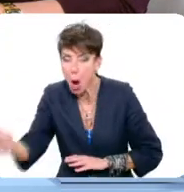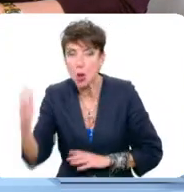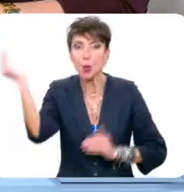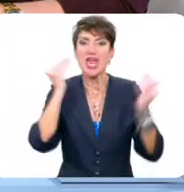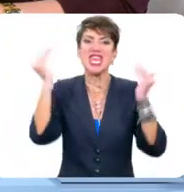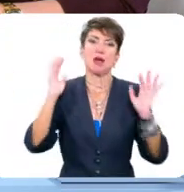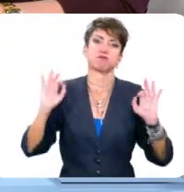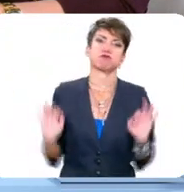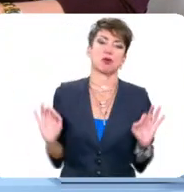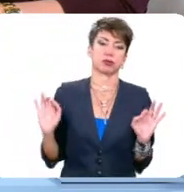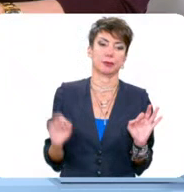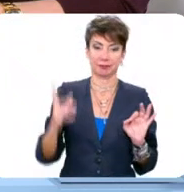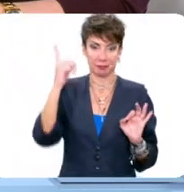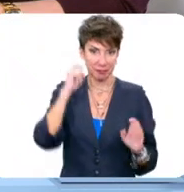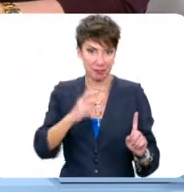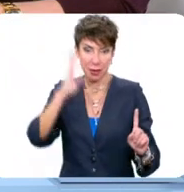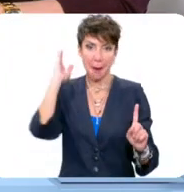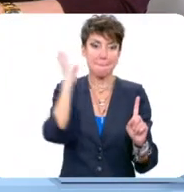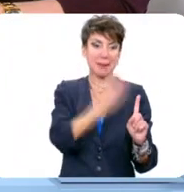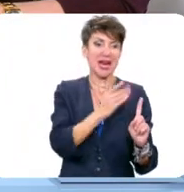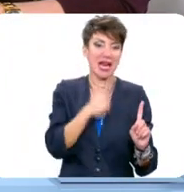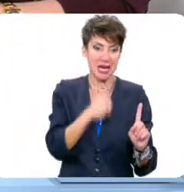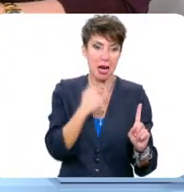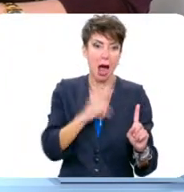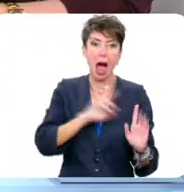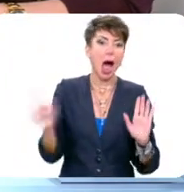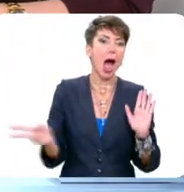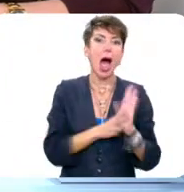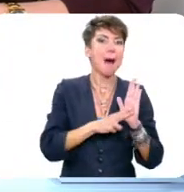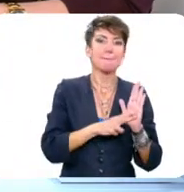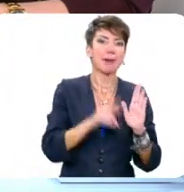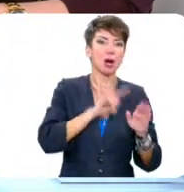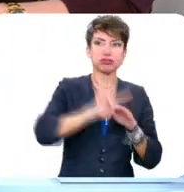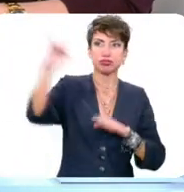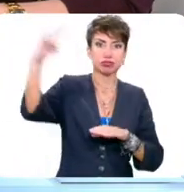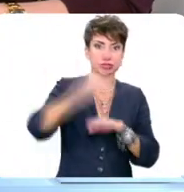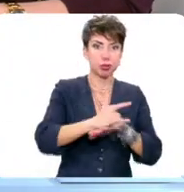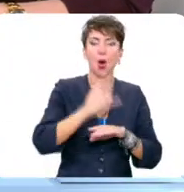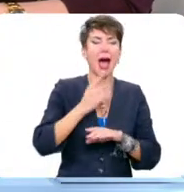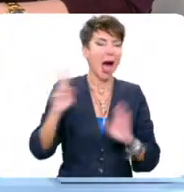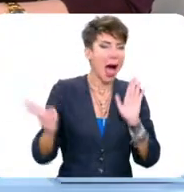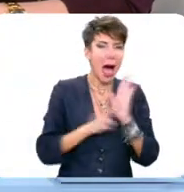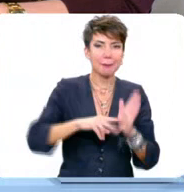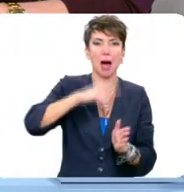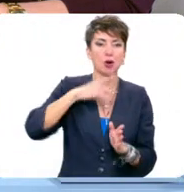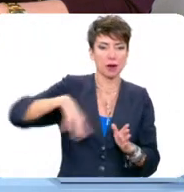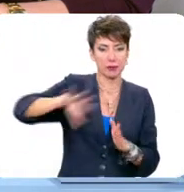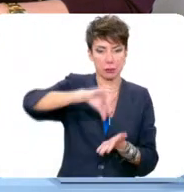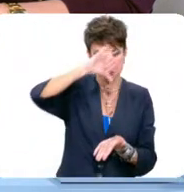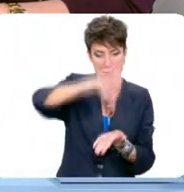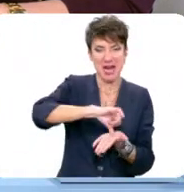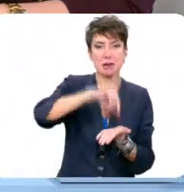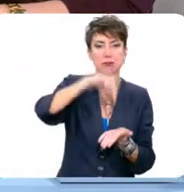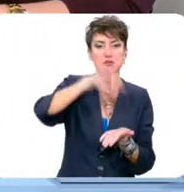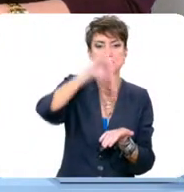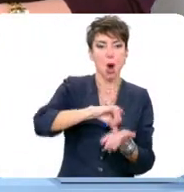πειθαρχικό, να γνωρίζετε, ότι του απαγορεύει την έξοδο από την πόλη. Το πειθαρχικό και μόνο αναγράφεται όταν του έδωσαν το